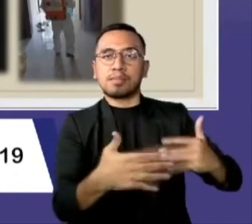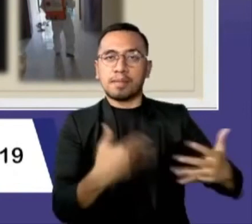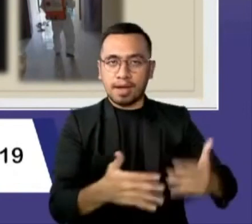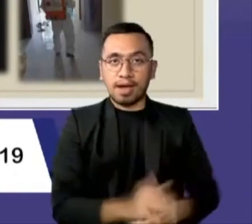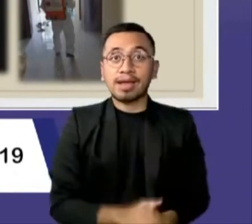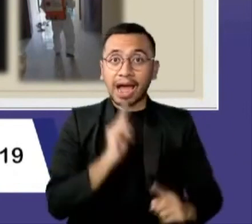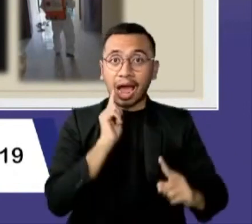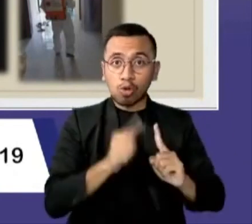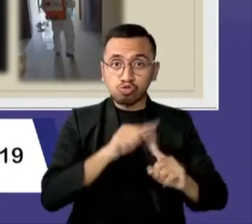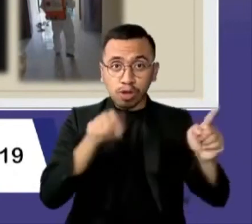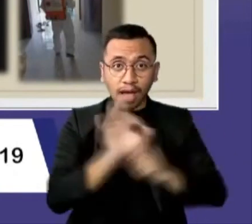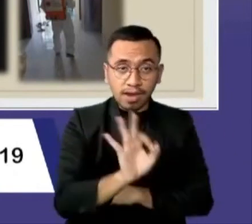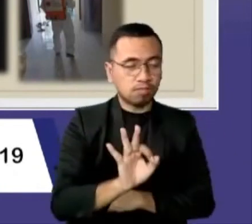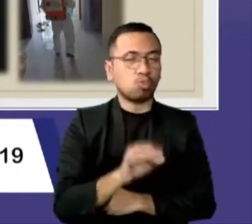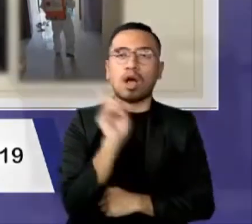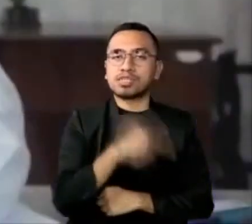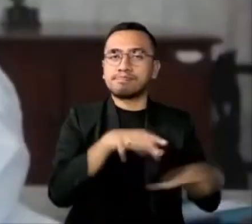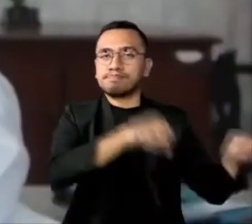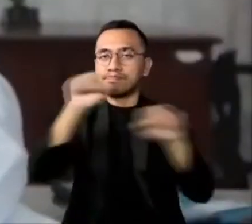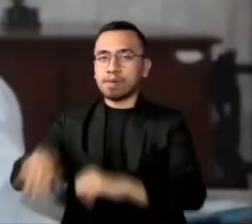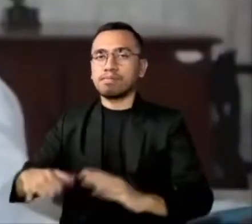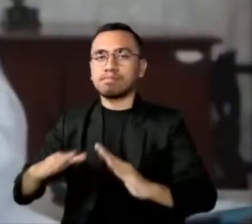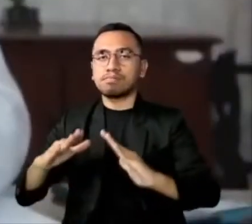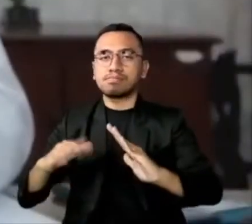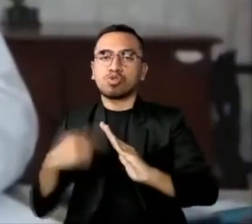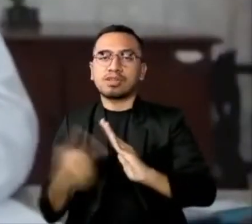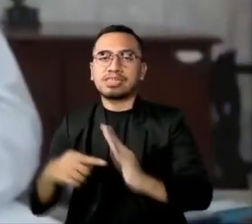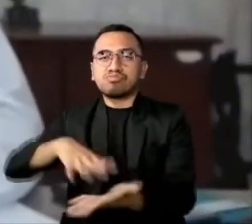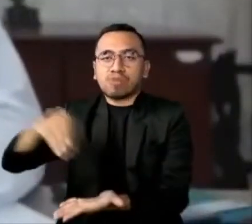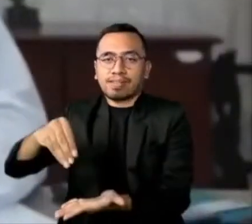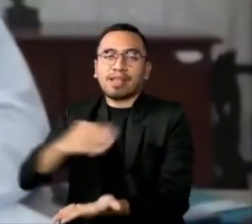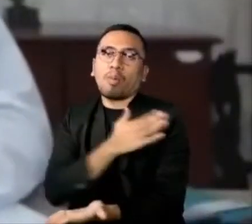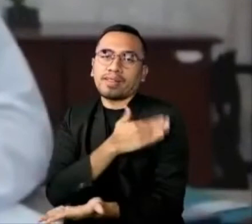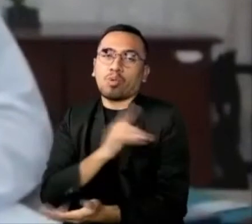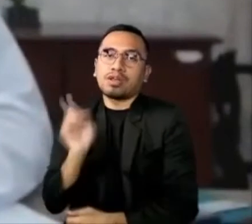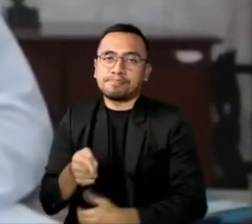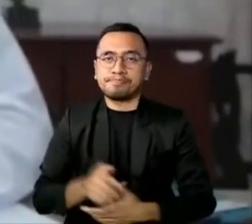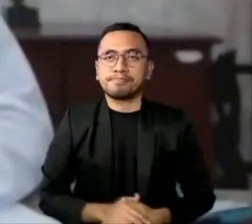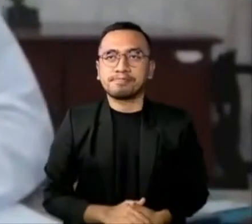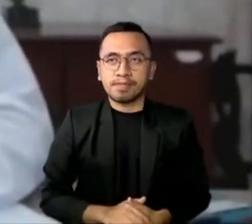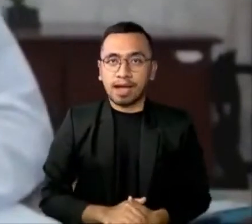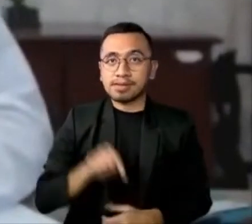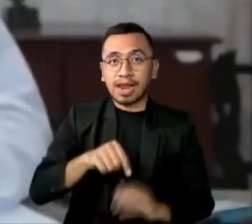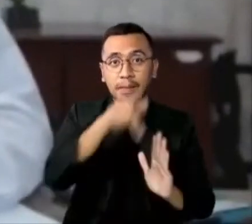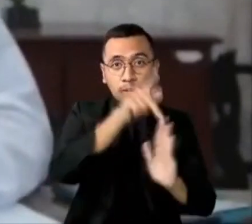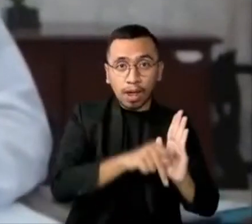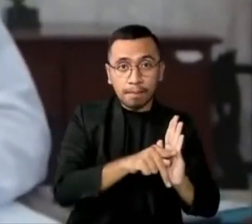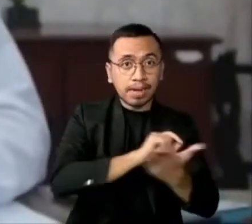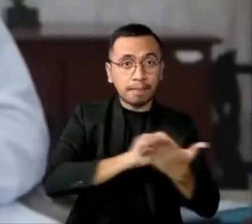Jogotongo. Jogotongo ya. Masih berjalan ya Pak ya Jogotongo hingga sekarang? Masih berjalan. Ini ide luar biasa Pak Ganjar